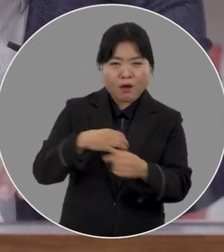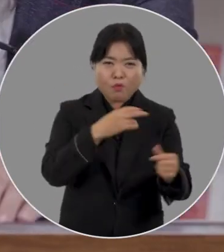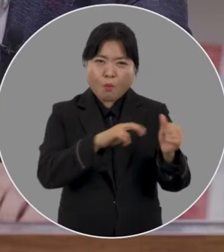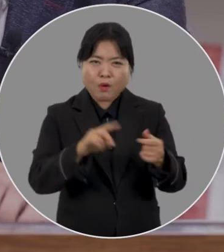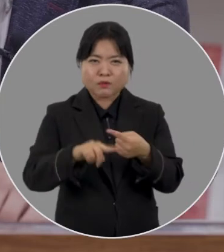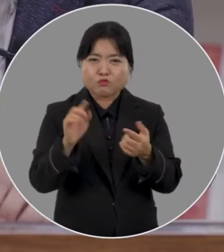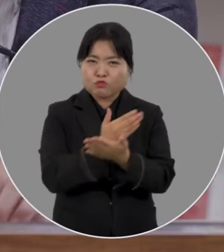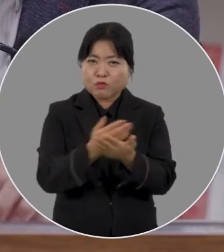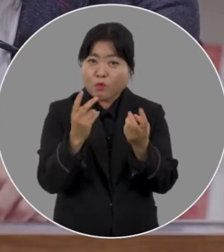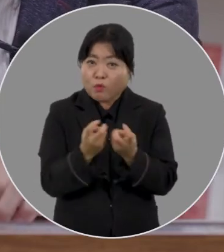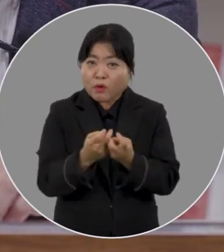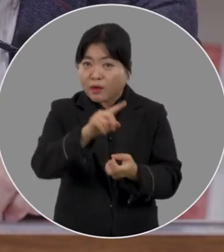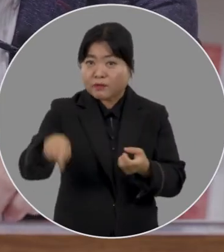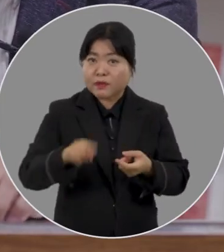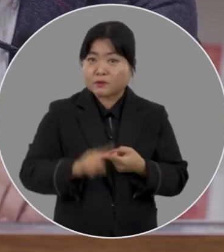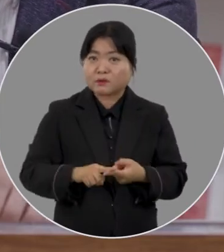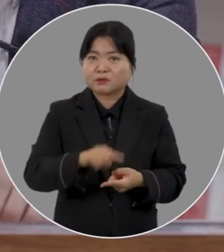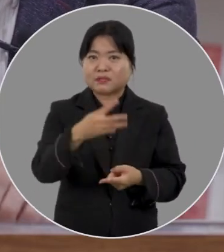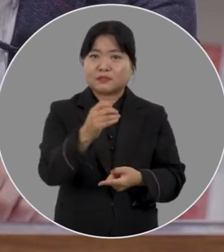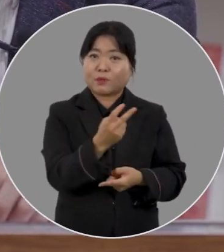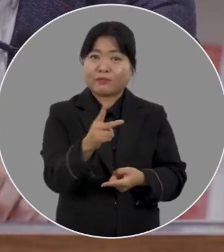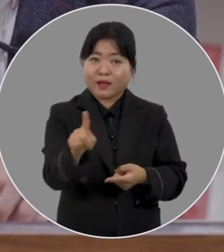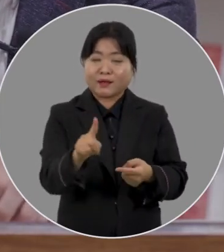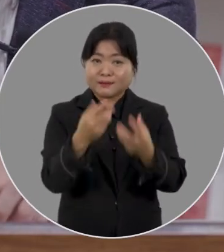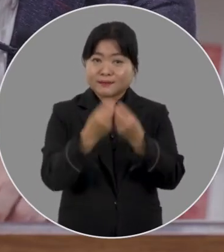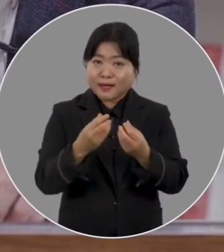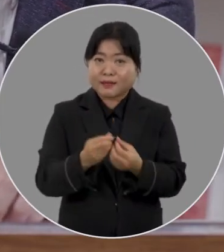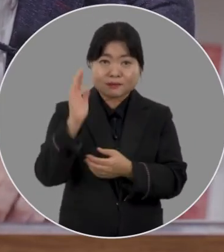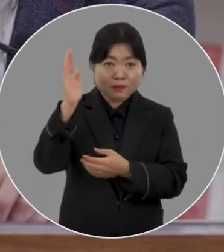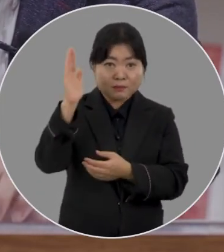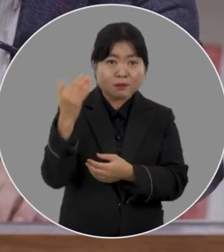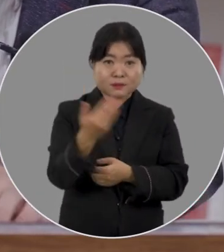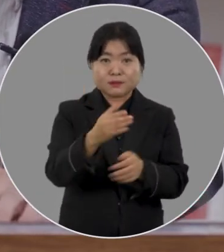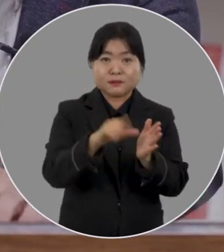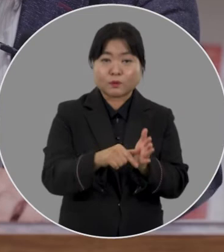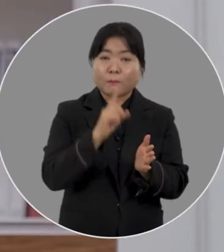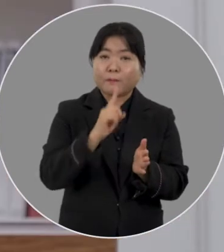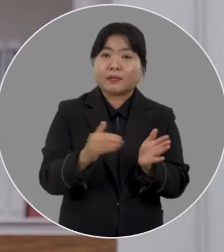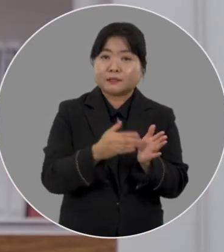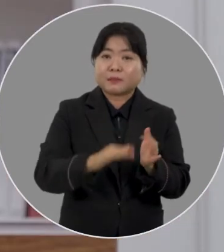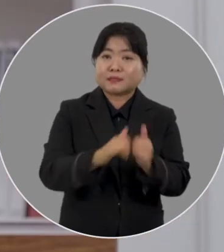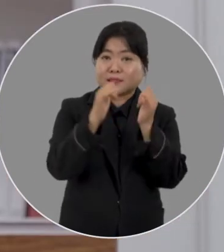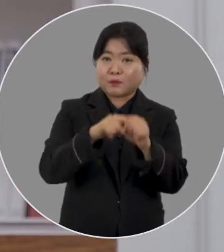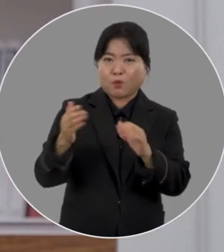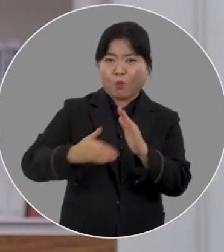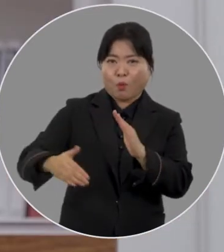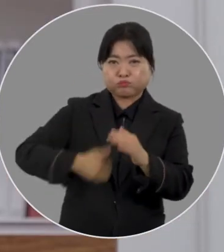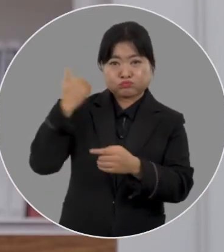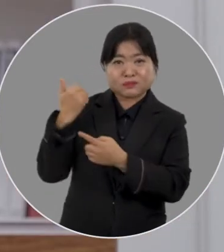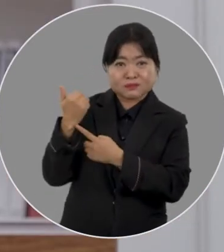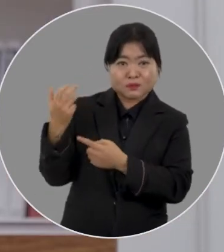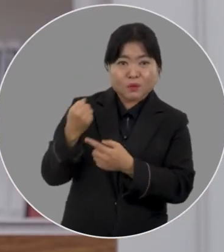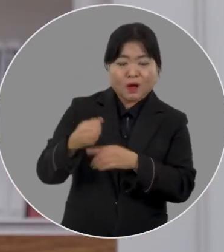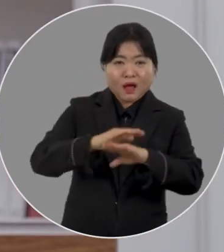저는 거기에서 제가 그 루안다 사례를 할 때도 말씀을 드렸지만 이 사회적 공분에서 우리가